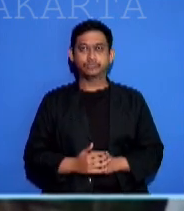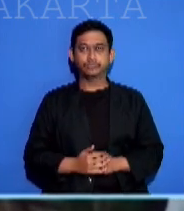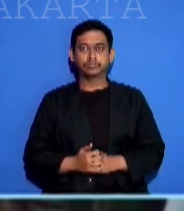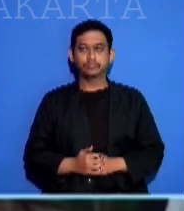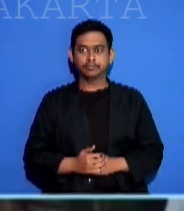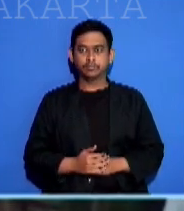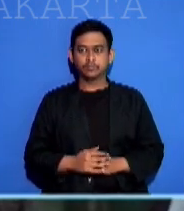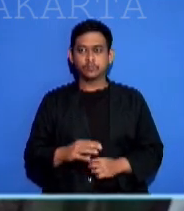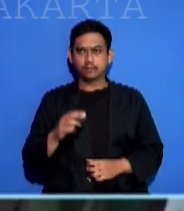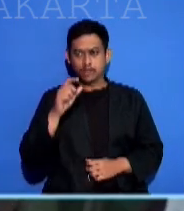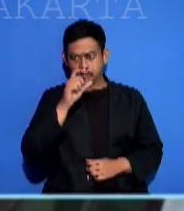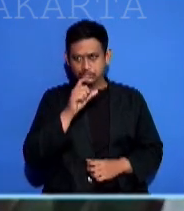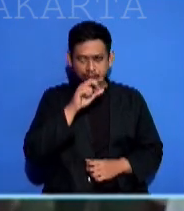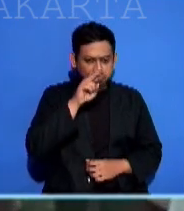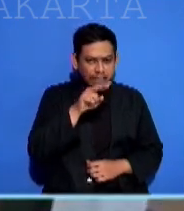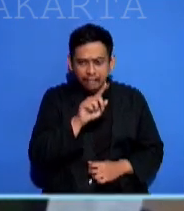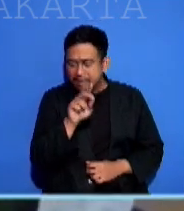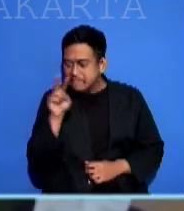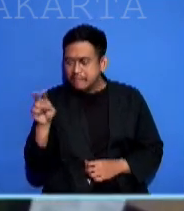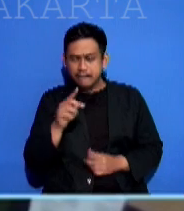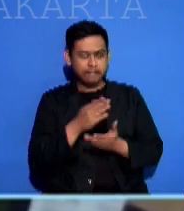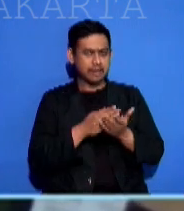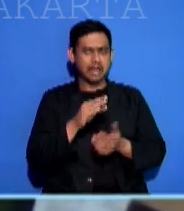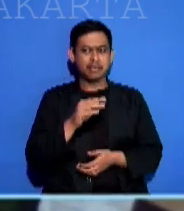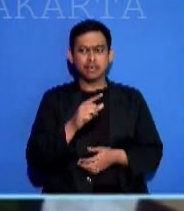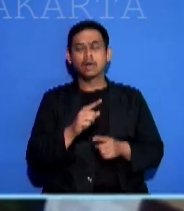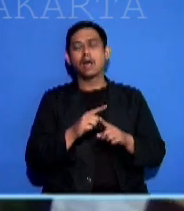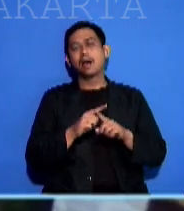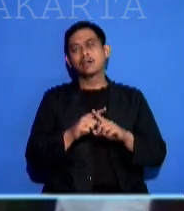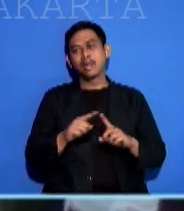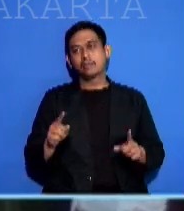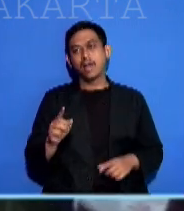tahu gak ada iya kosong mungkin bahannya